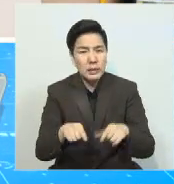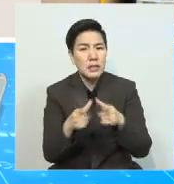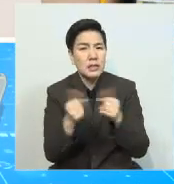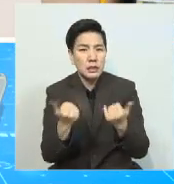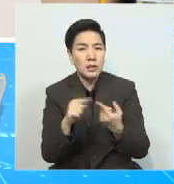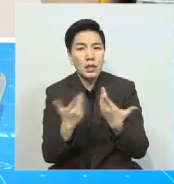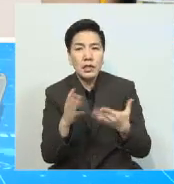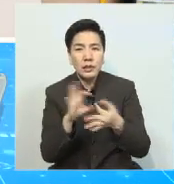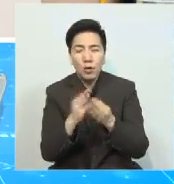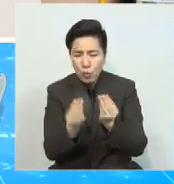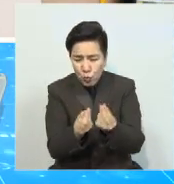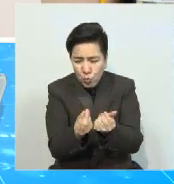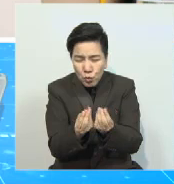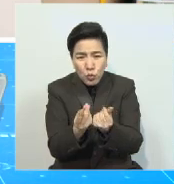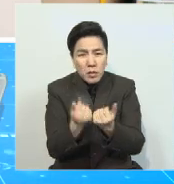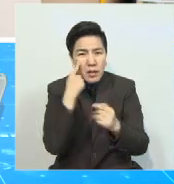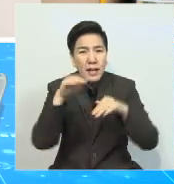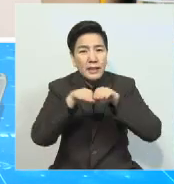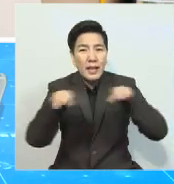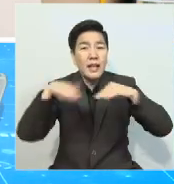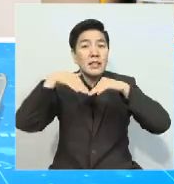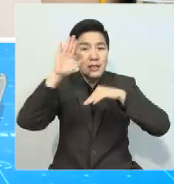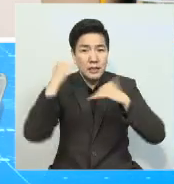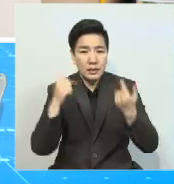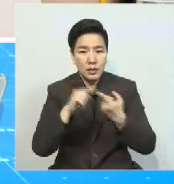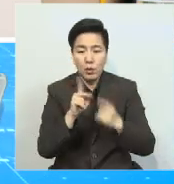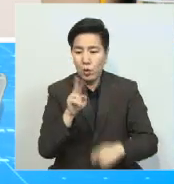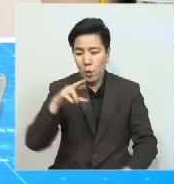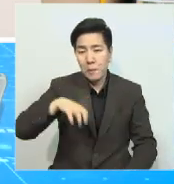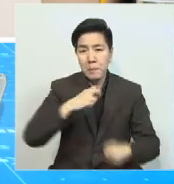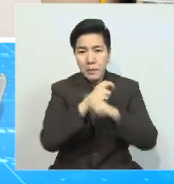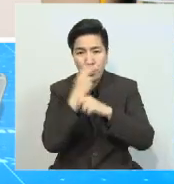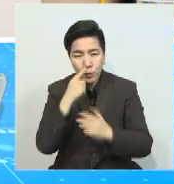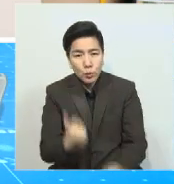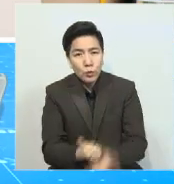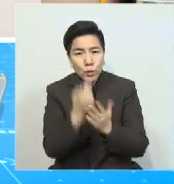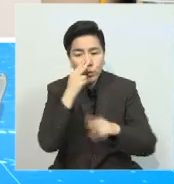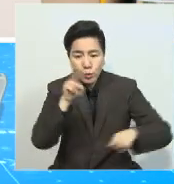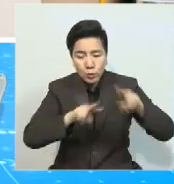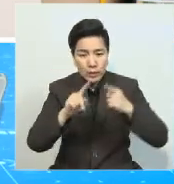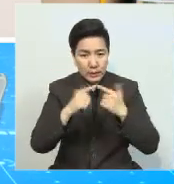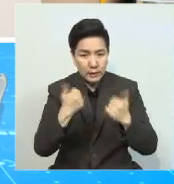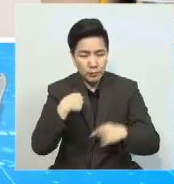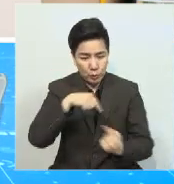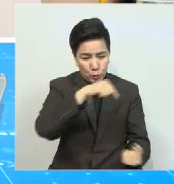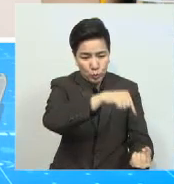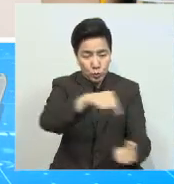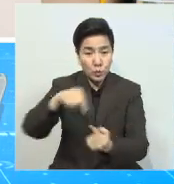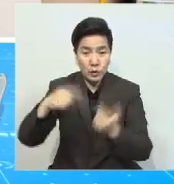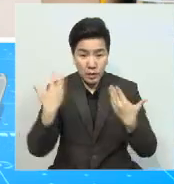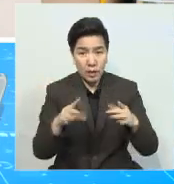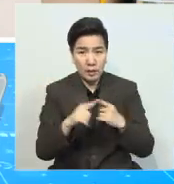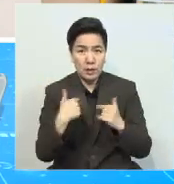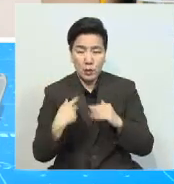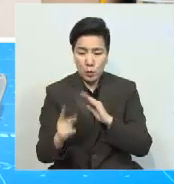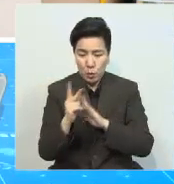ของรถที่มีฝุ่นละอองค่าเกินมาตรฐานที่กรมควบคุมมลพิษร่วมกันตรวจนะครับวันนี้เราก็เพิ่มตรงนี้หลายจุดแล้วก็เ